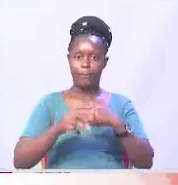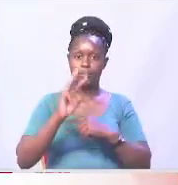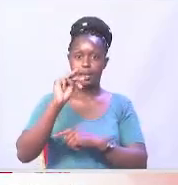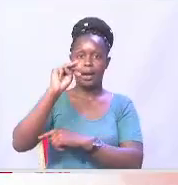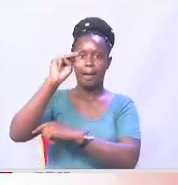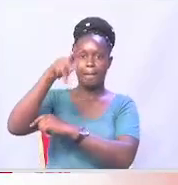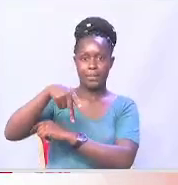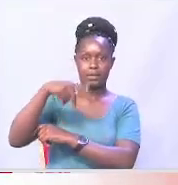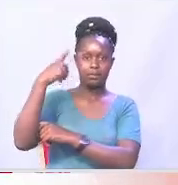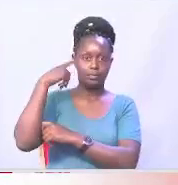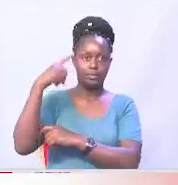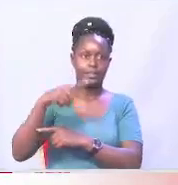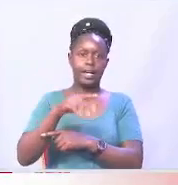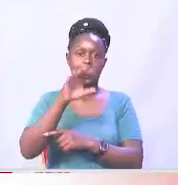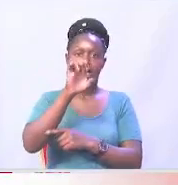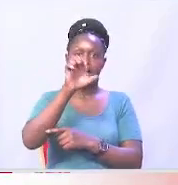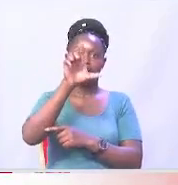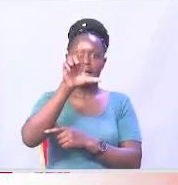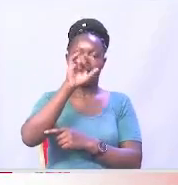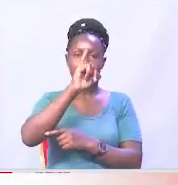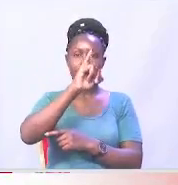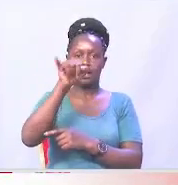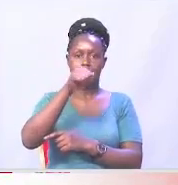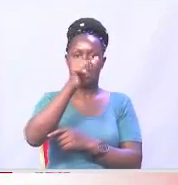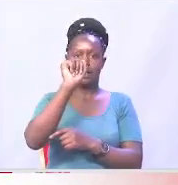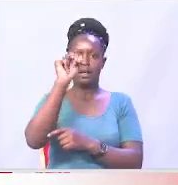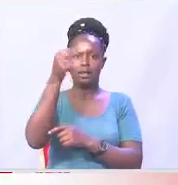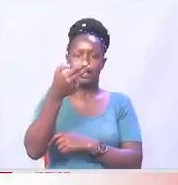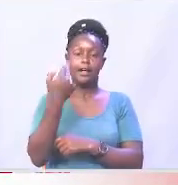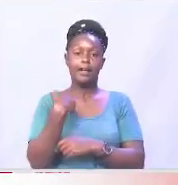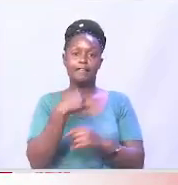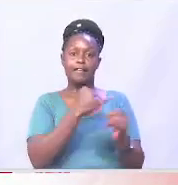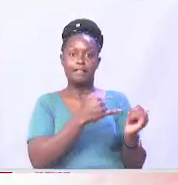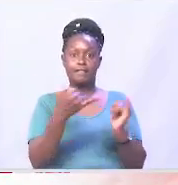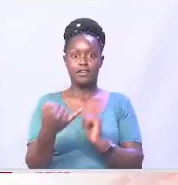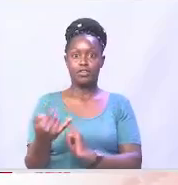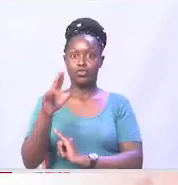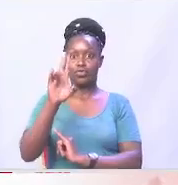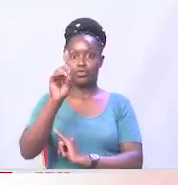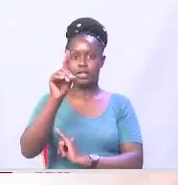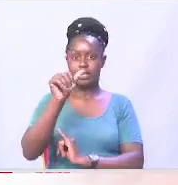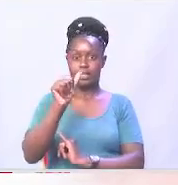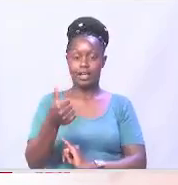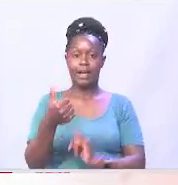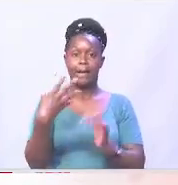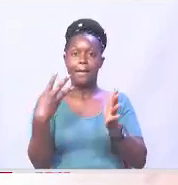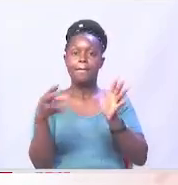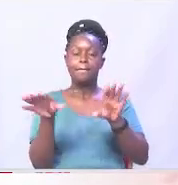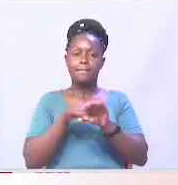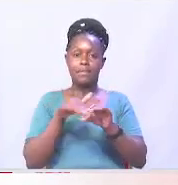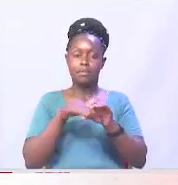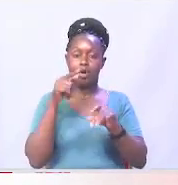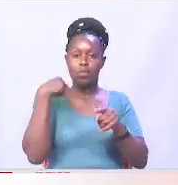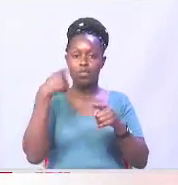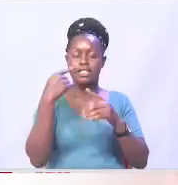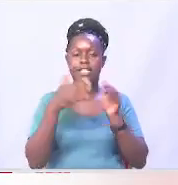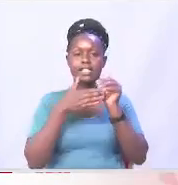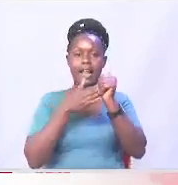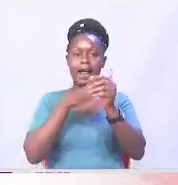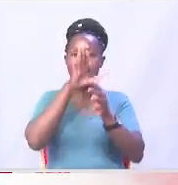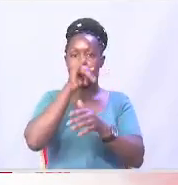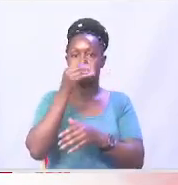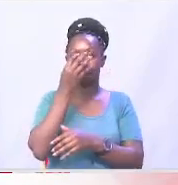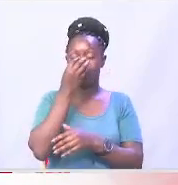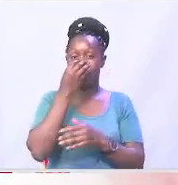Kajiado mjini Elijah Memusi amewashinikiza wabunge wa mrengo wa chama cha UDA kinachoongozwa na naibu wa rais William Ruto